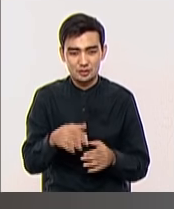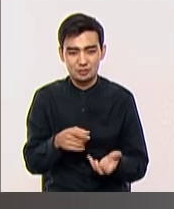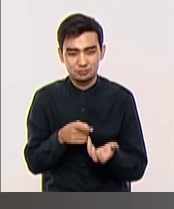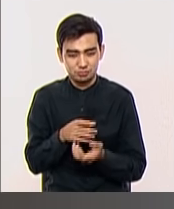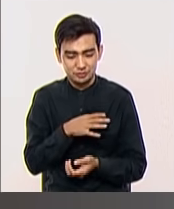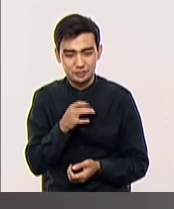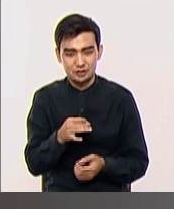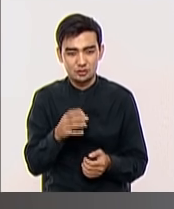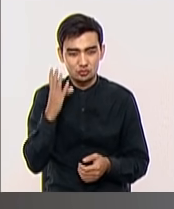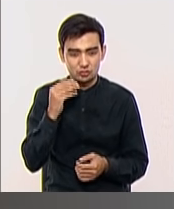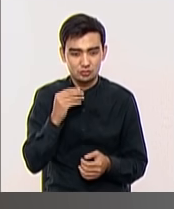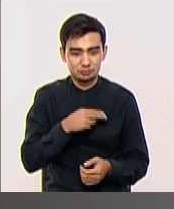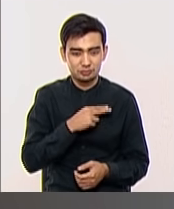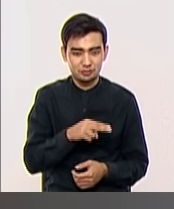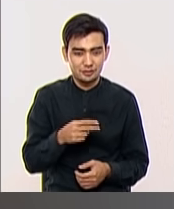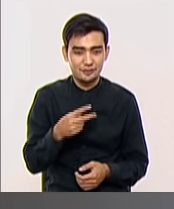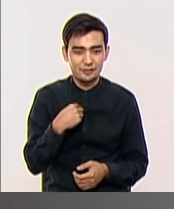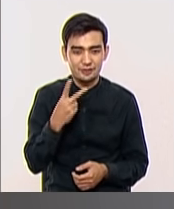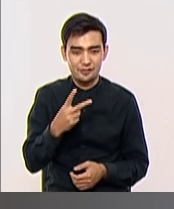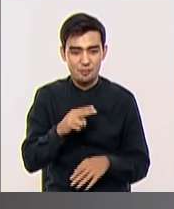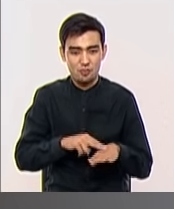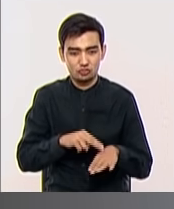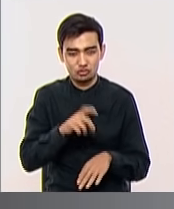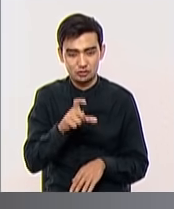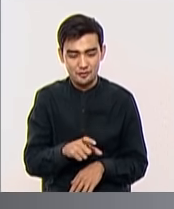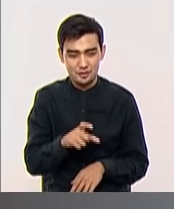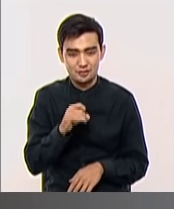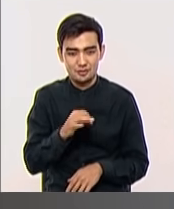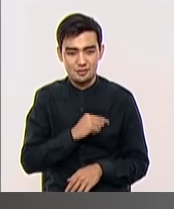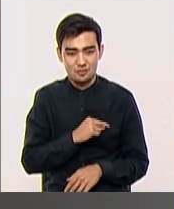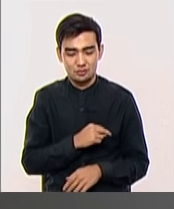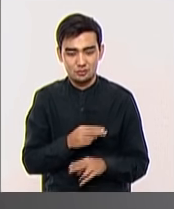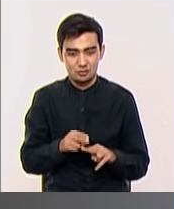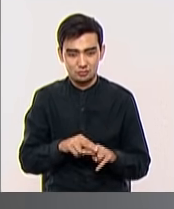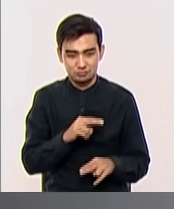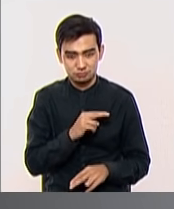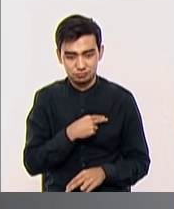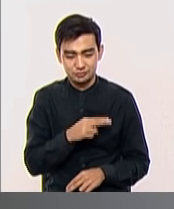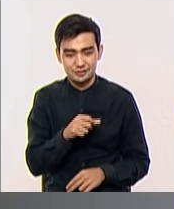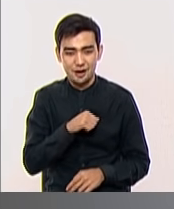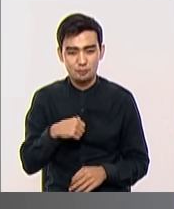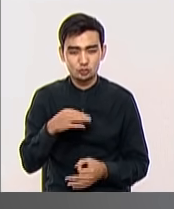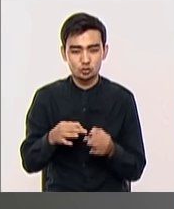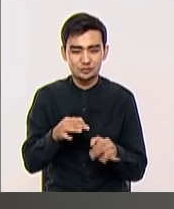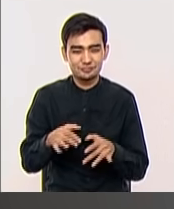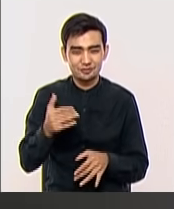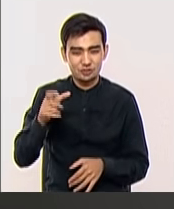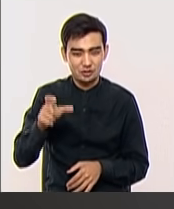погибших, повторюсь, наши два сотрудника полиции. Да не звони ко мне. Да, сам судебный исполнитель и